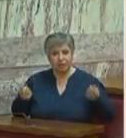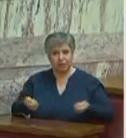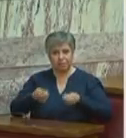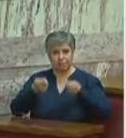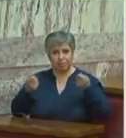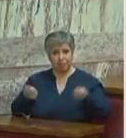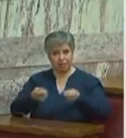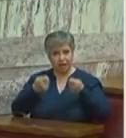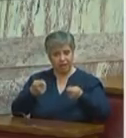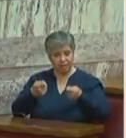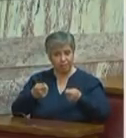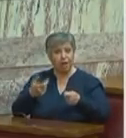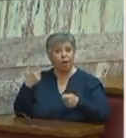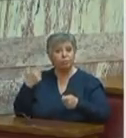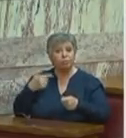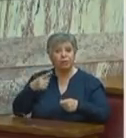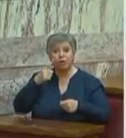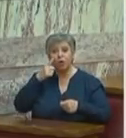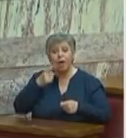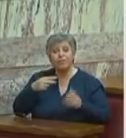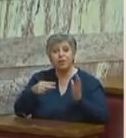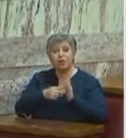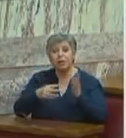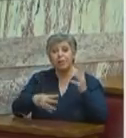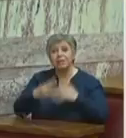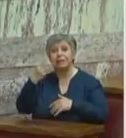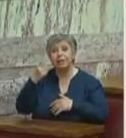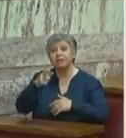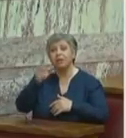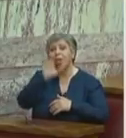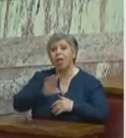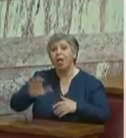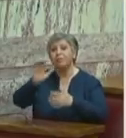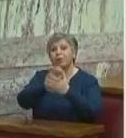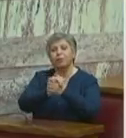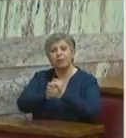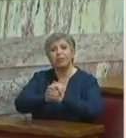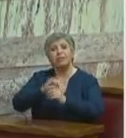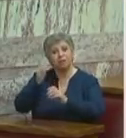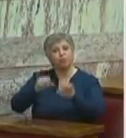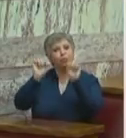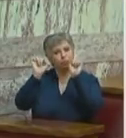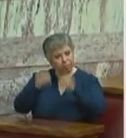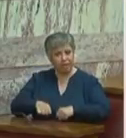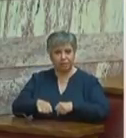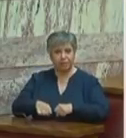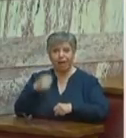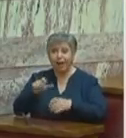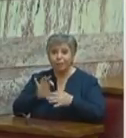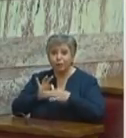Eurogroup τον Νοέμβριο του 2014, οτιδήποτε άλλο επιχειρήσετε θα είναι τρεις